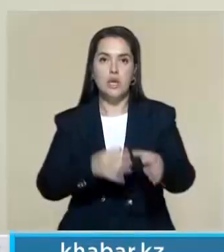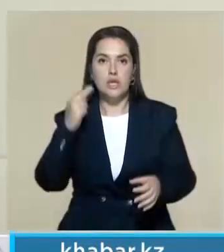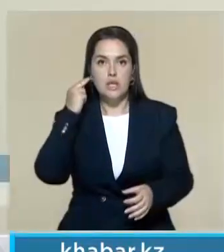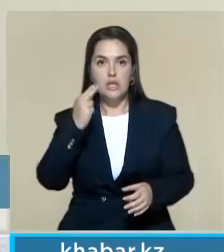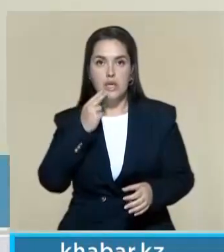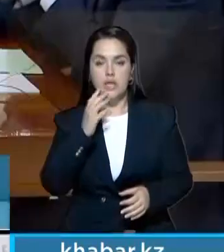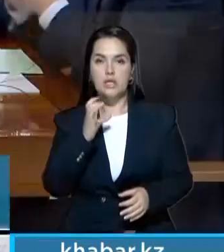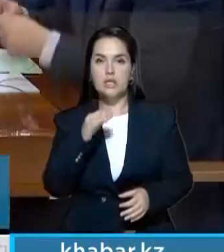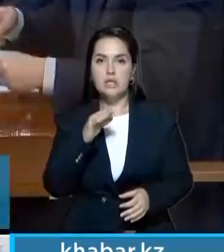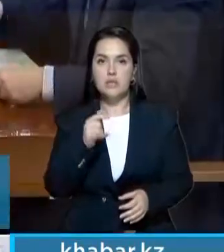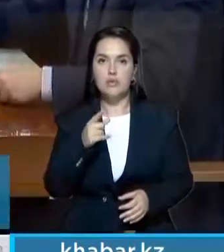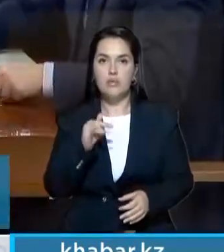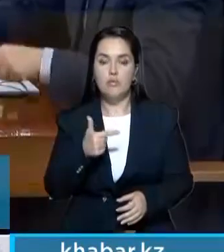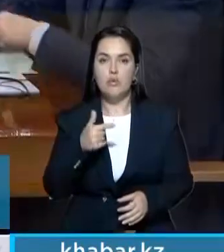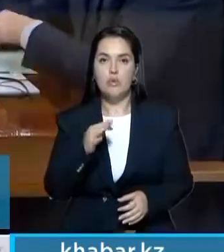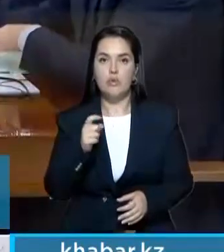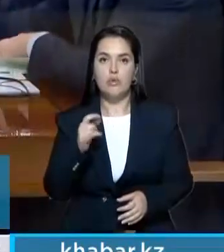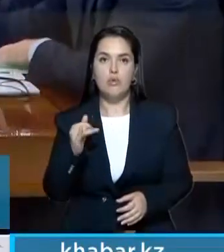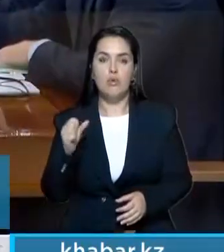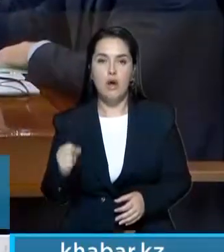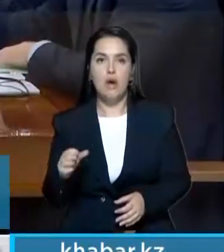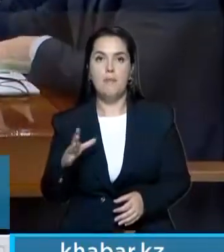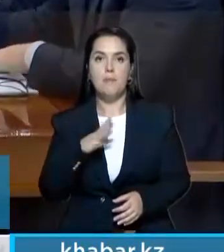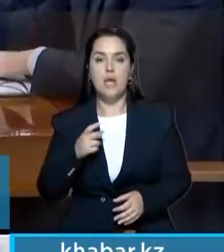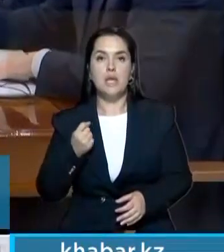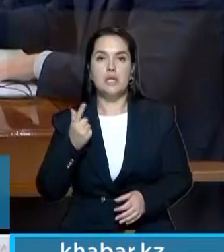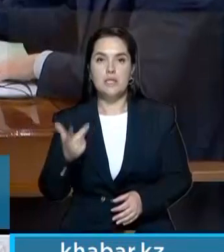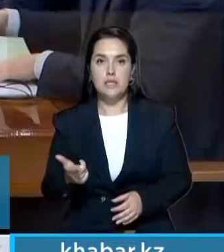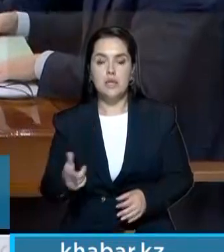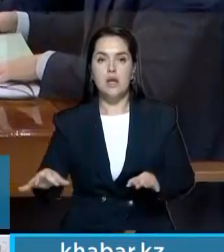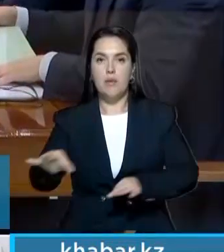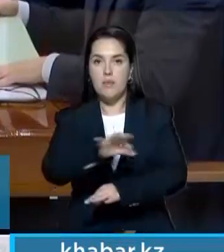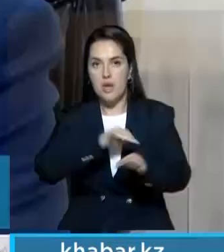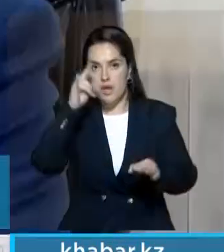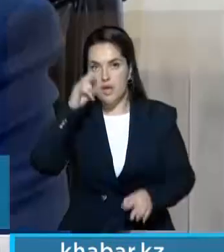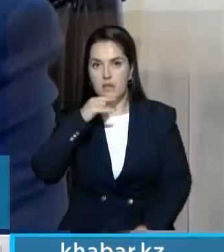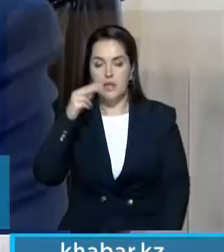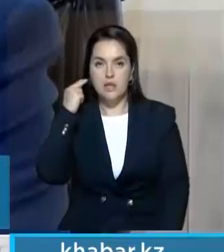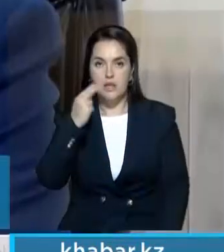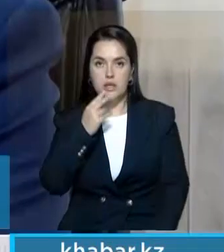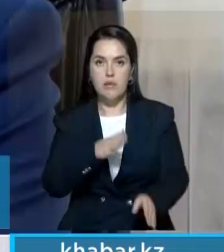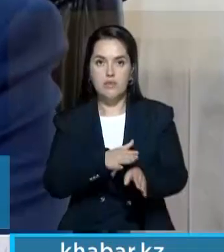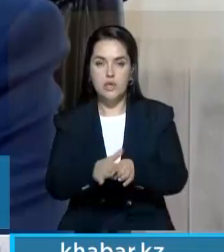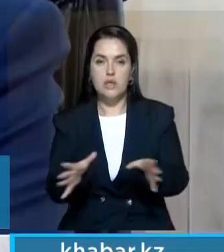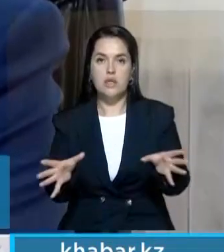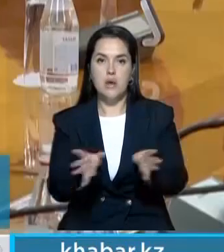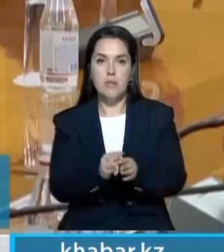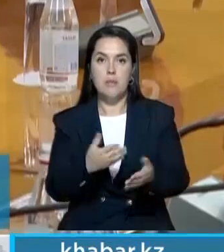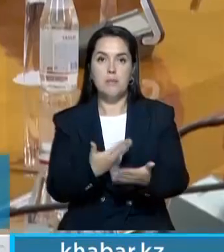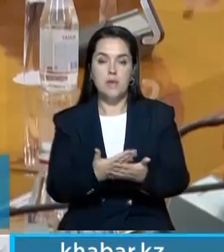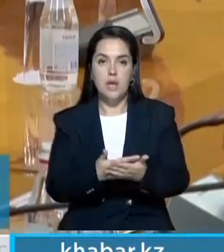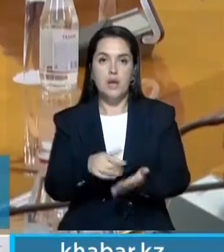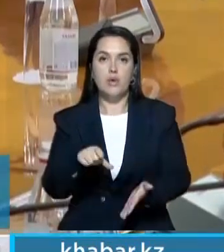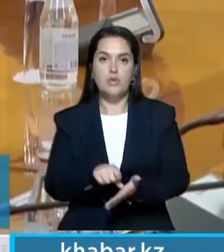групп си гохуа в ходе встречи стороны затронули несколько проектов которые Казахстан и КНР воплощают совместно так например при